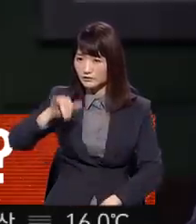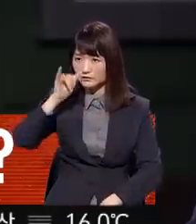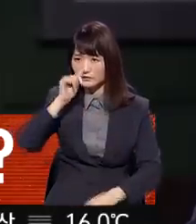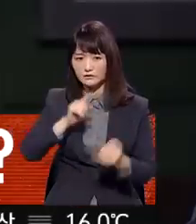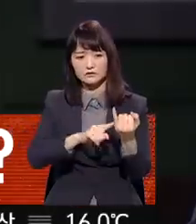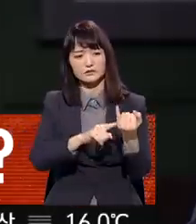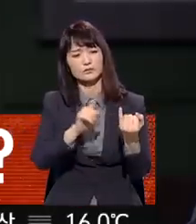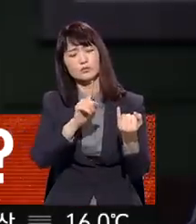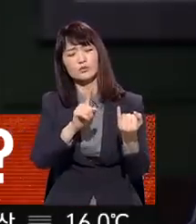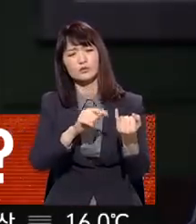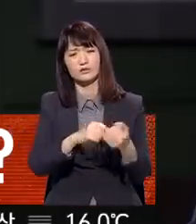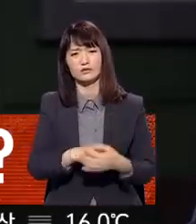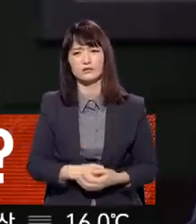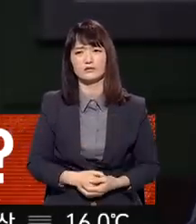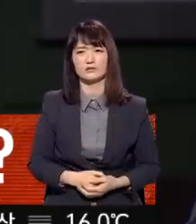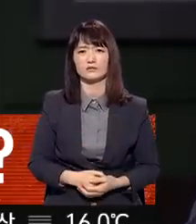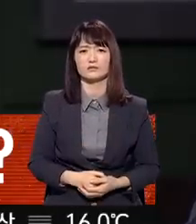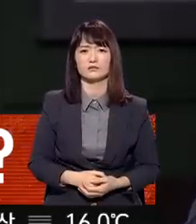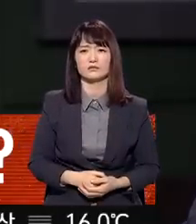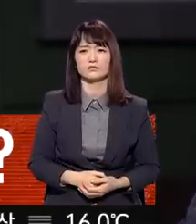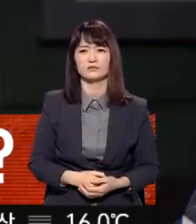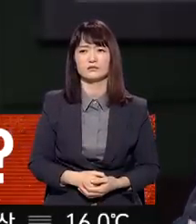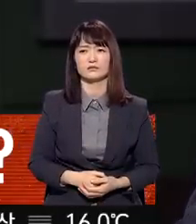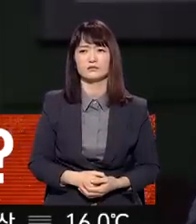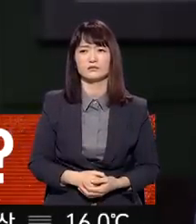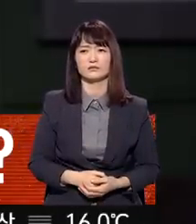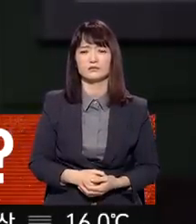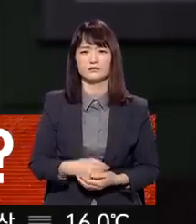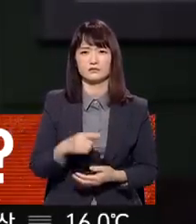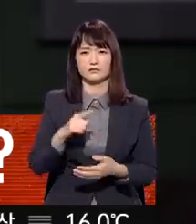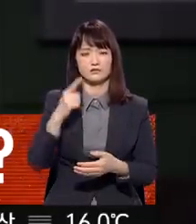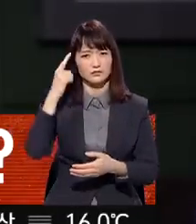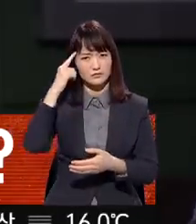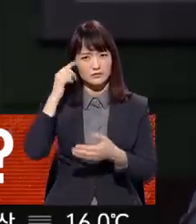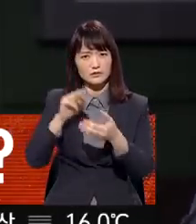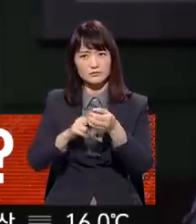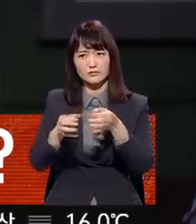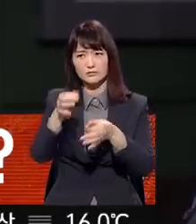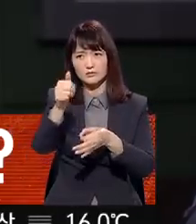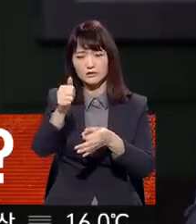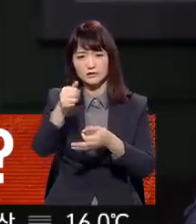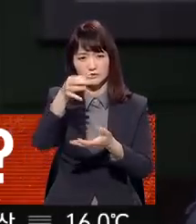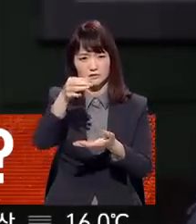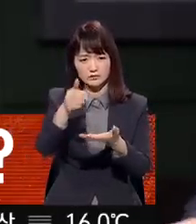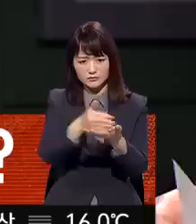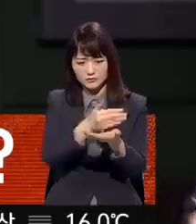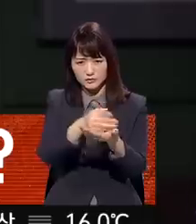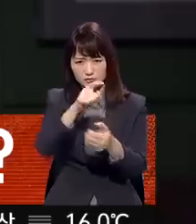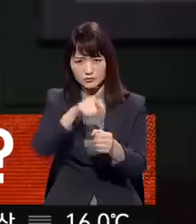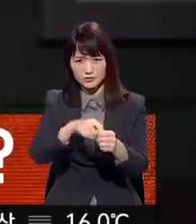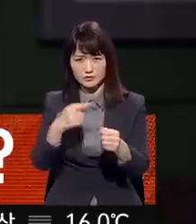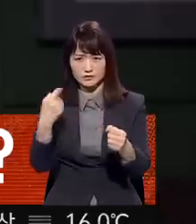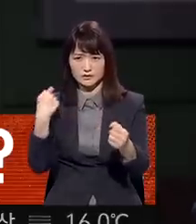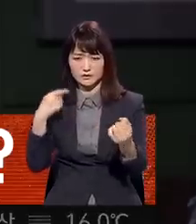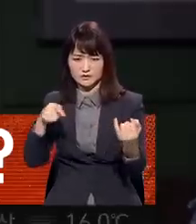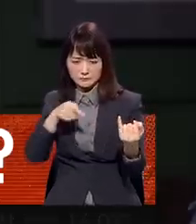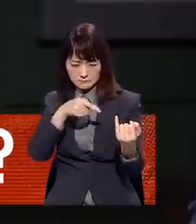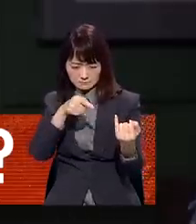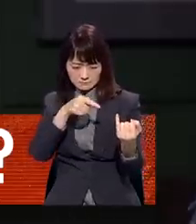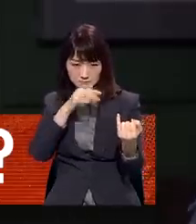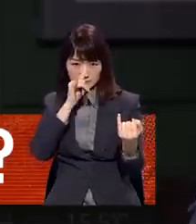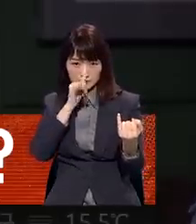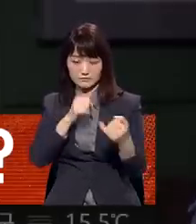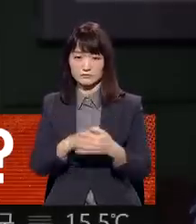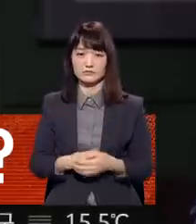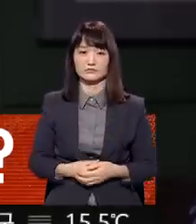제정신이 아니네요라고 하셨고요. 강상호님이 이 원장이 재산 분할할 돈 노리고 아내를 뒤에서 조종하고 있는 거 아닌가요라고 말씀하셨습니다.